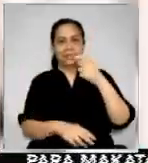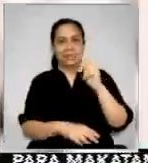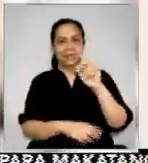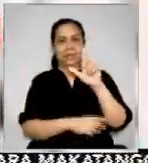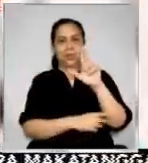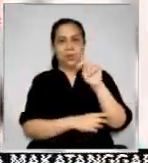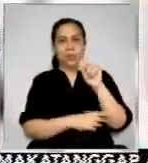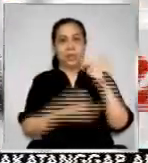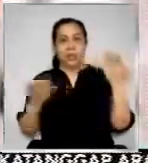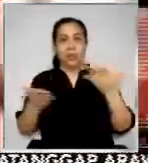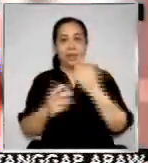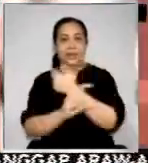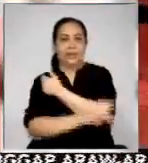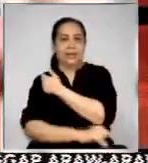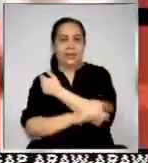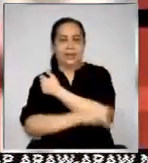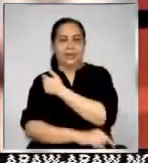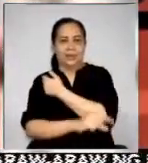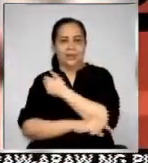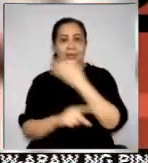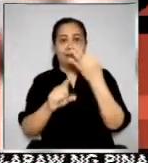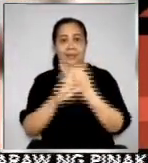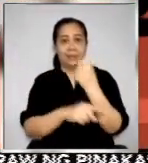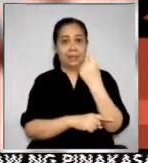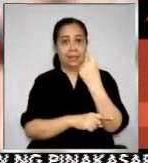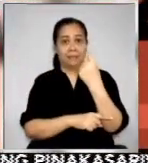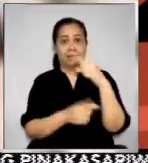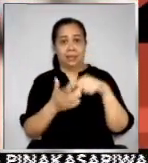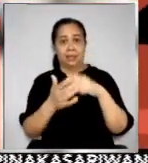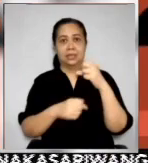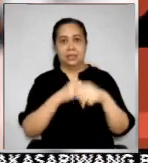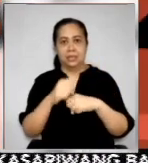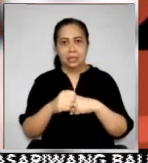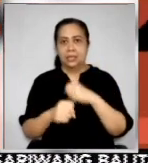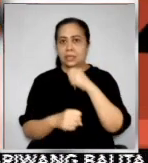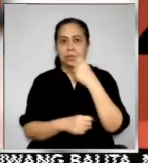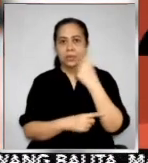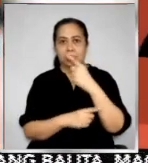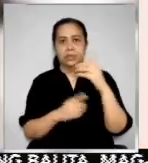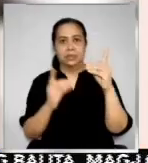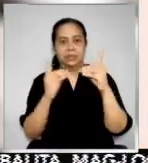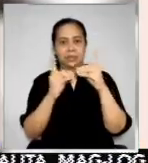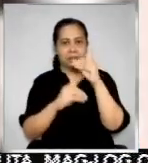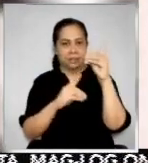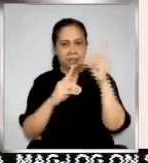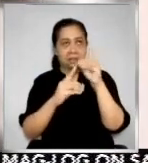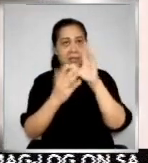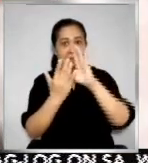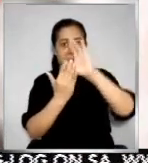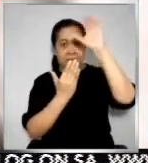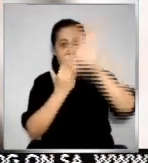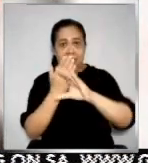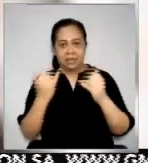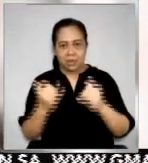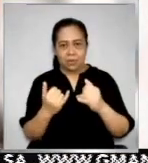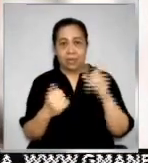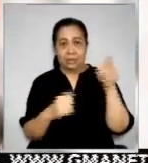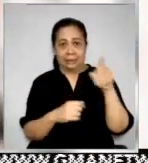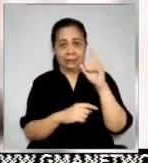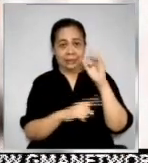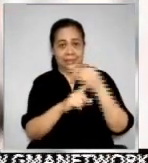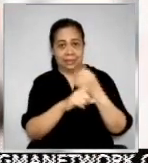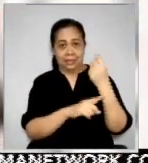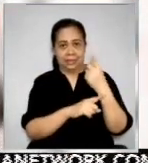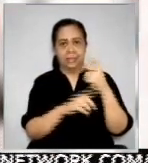Quezon. Ang February 11 this year, hindi lang basta date sa kalendaryo ngayon. Dahil ang araw na yan, idineklara